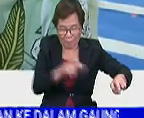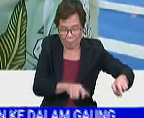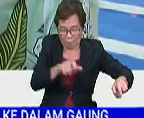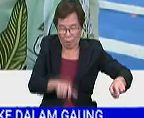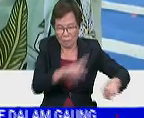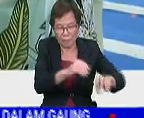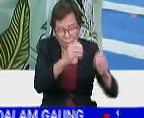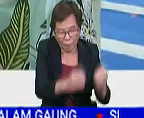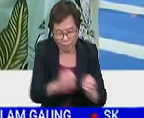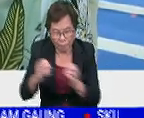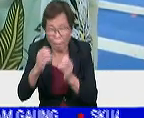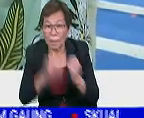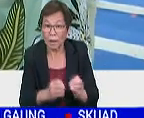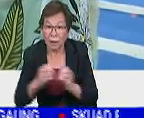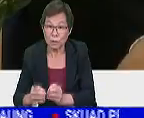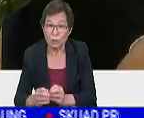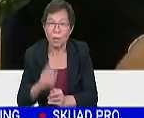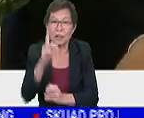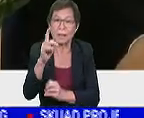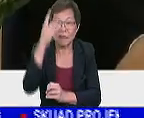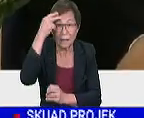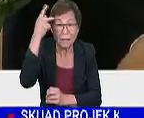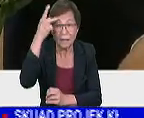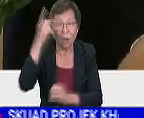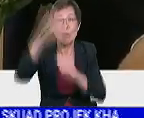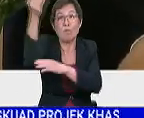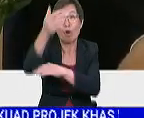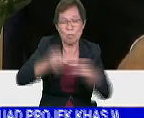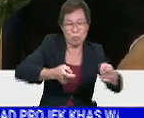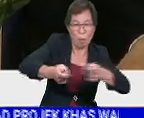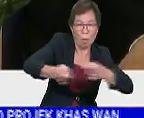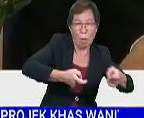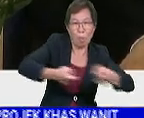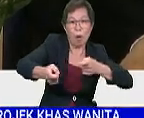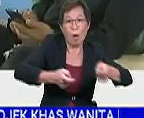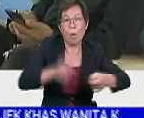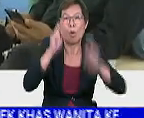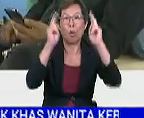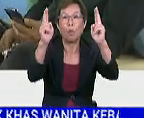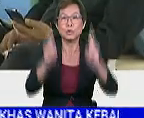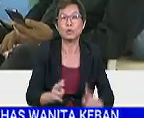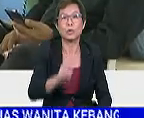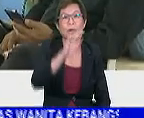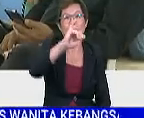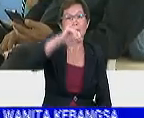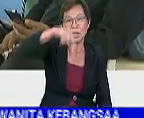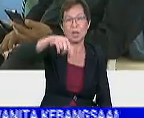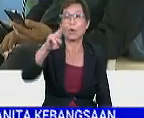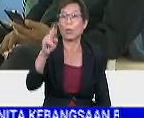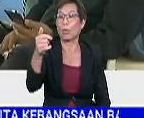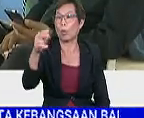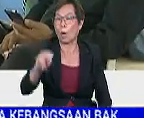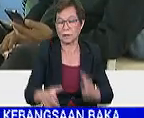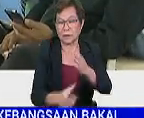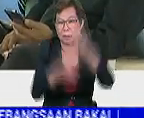penganjur bersama ibdas keningau forum tersebut dikendalikan moderator Ustaz Mohamad Ikwan Mohamad salh